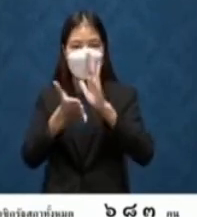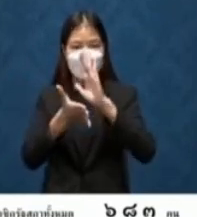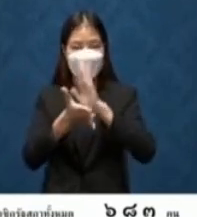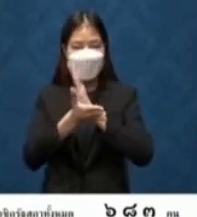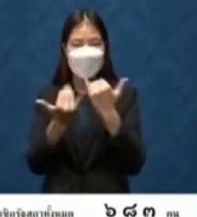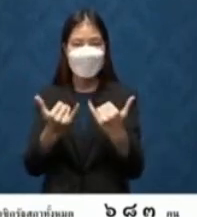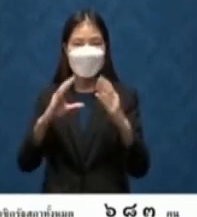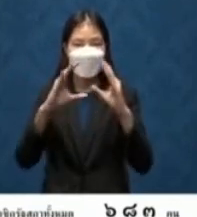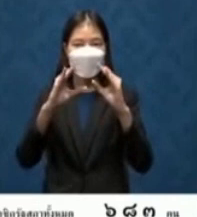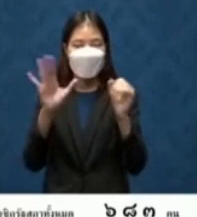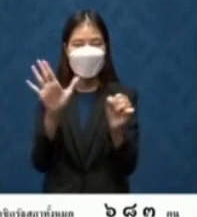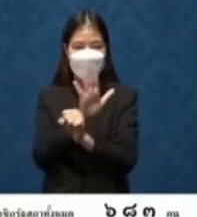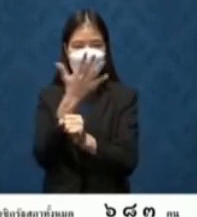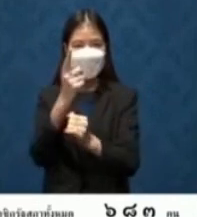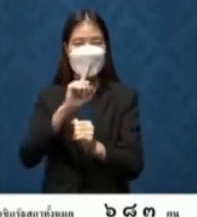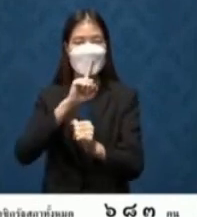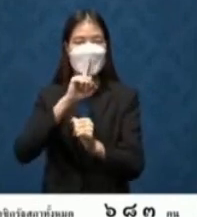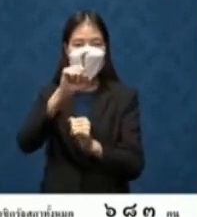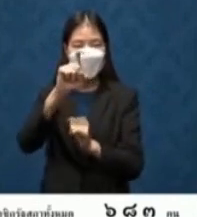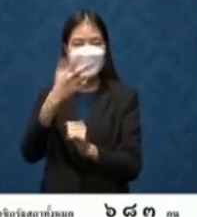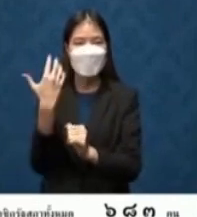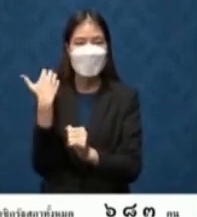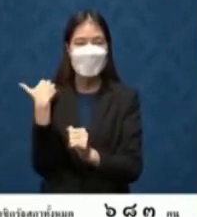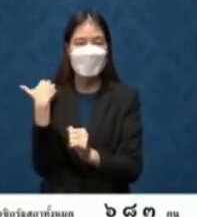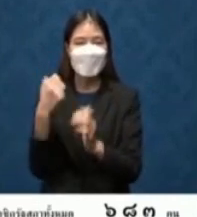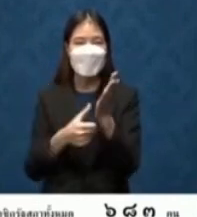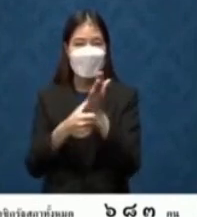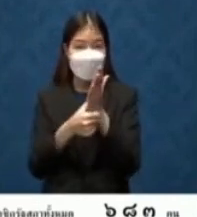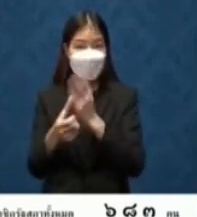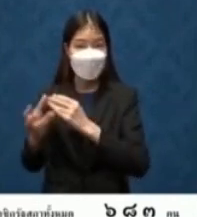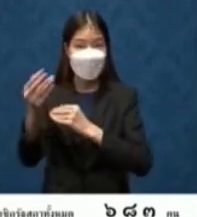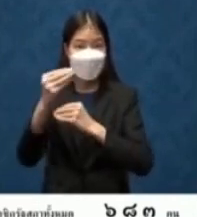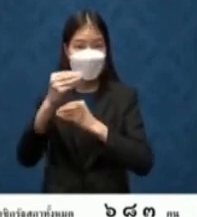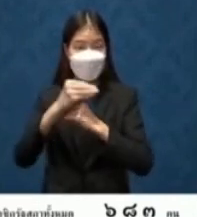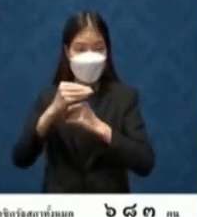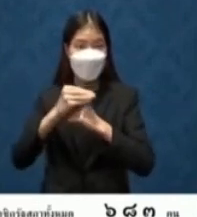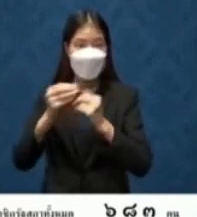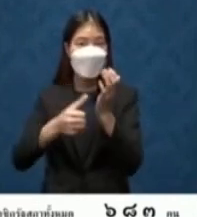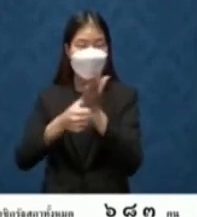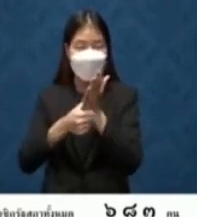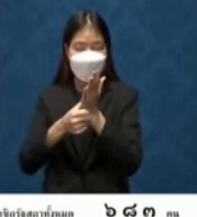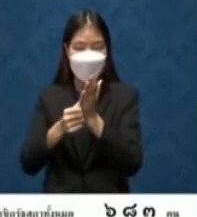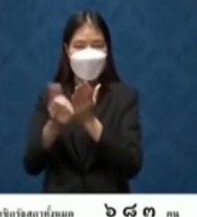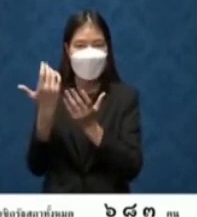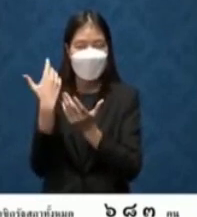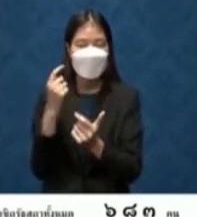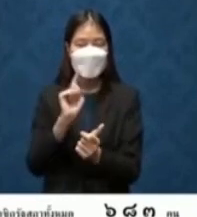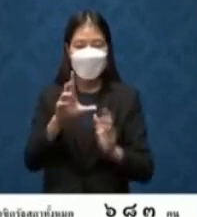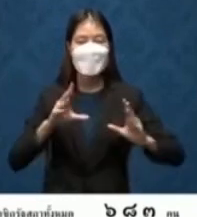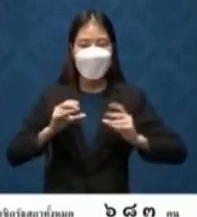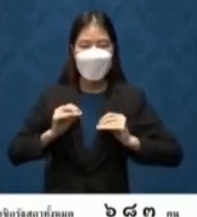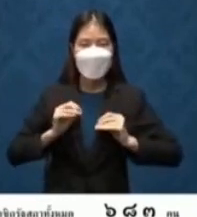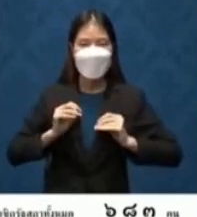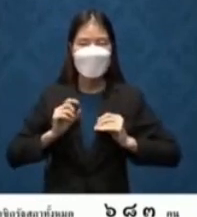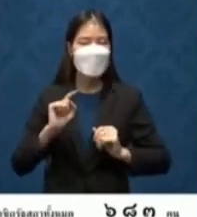ให้มีการแก้ไขหรือไม่องค์ประชุมครบแล้วก็ถามคำถามแรกผู้ใดเห็นควรให้มีการแก้ไขกดปุ่มเห็นด้